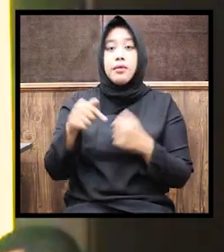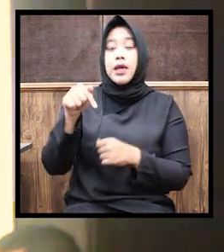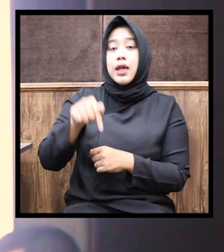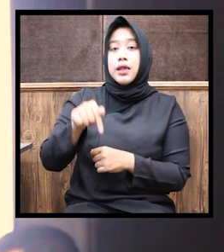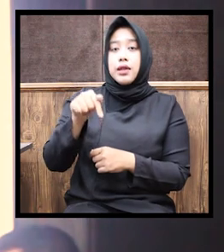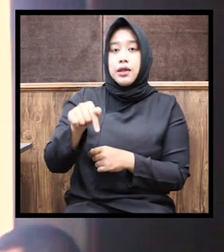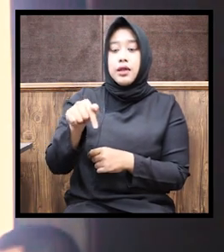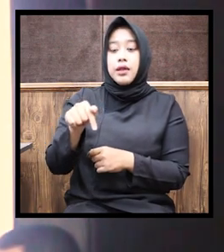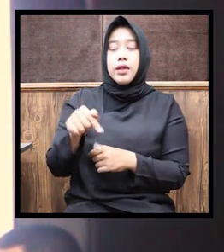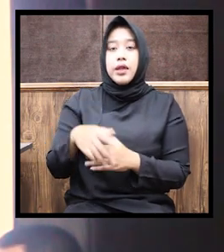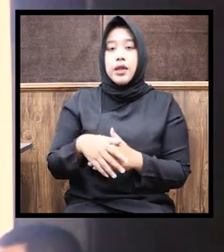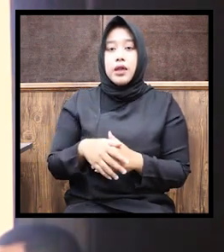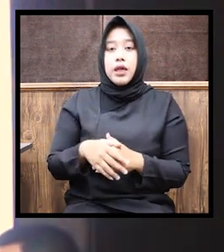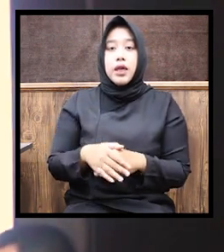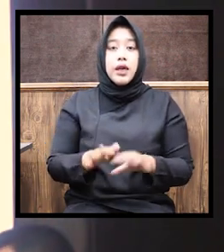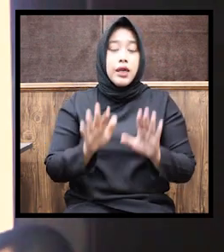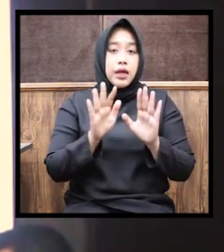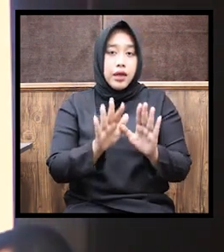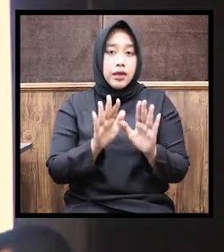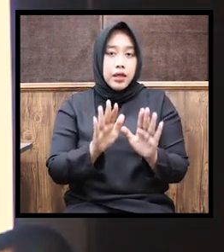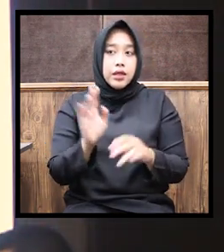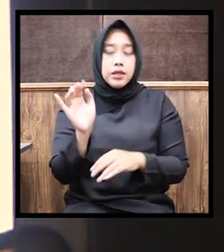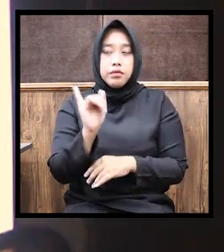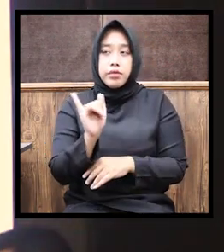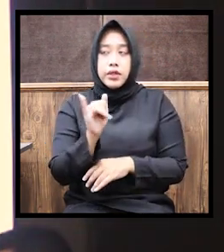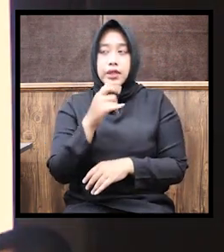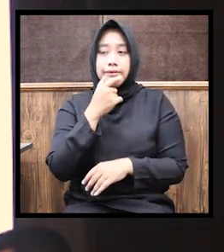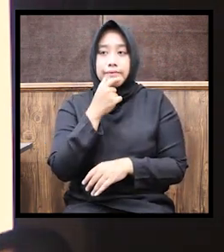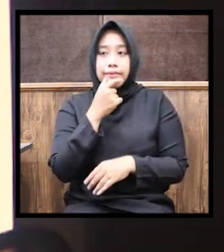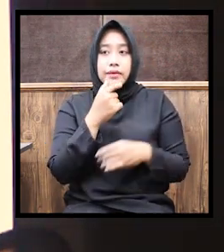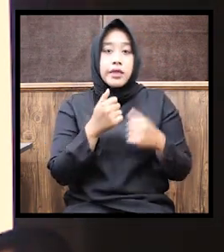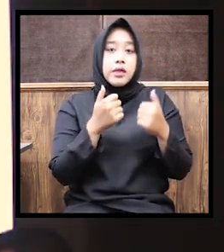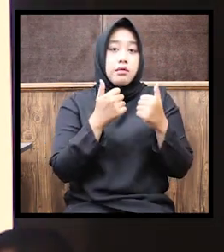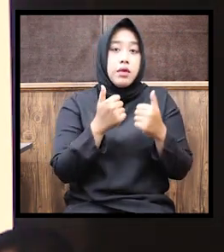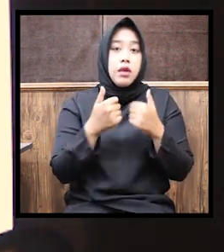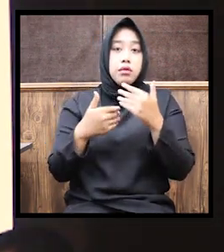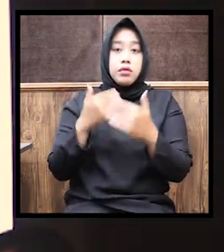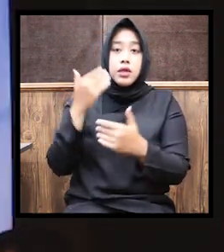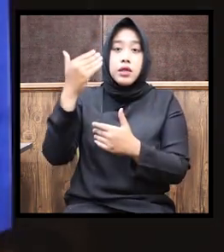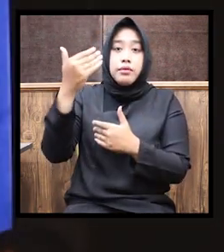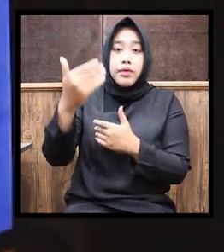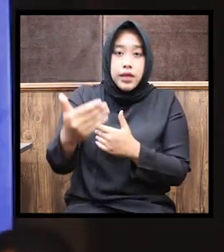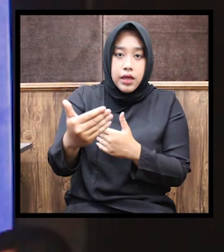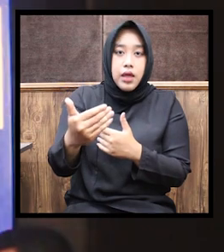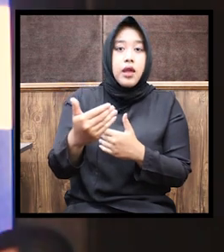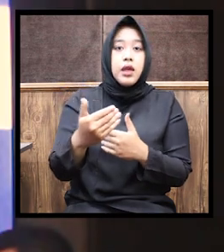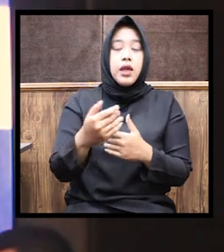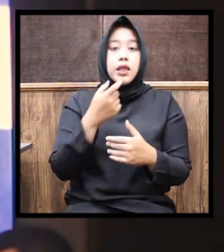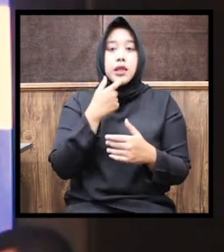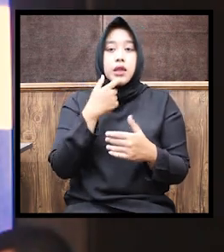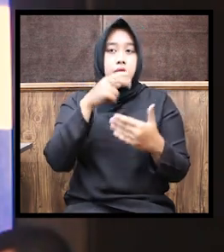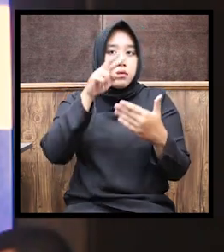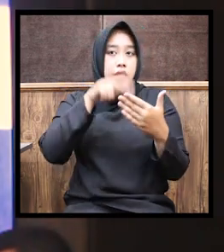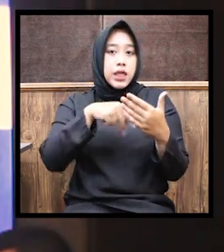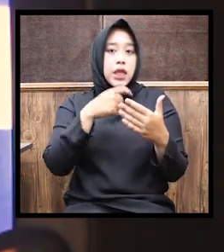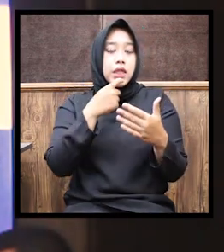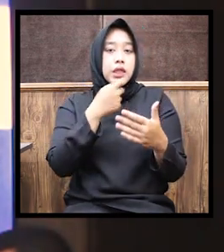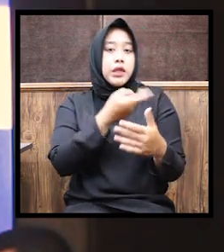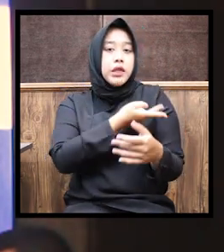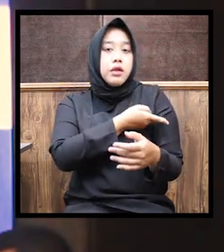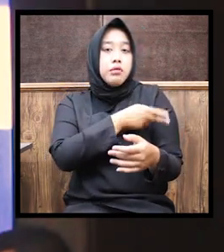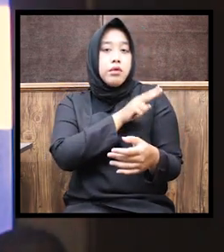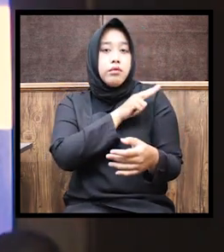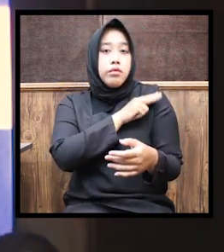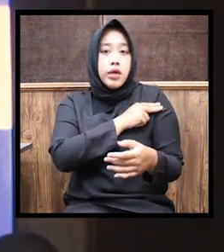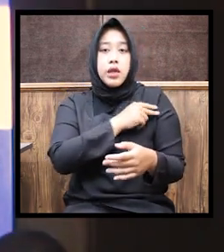ini akan ee baik ke depannya melihat potensi di teman-teman di